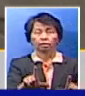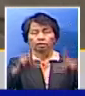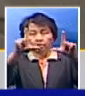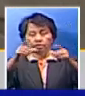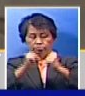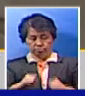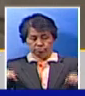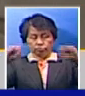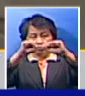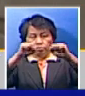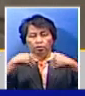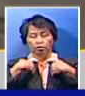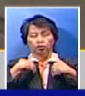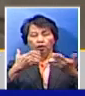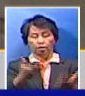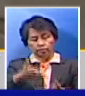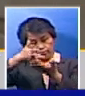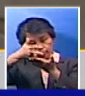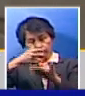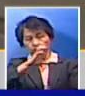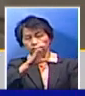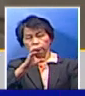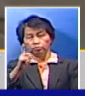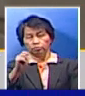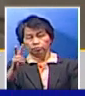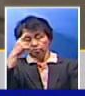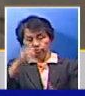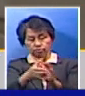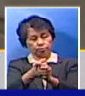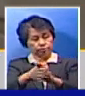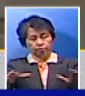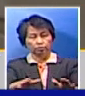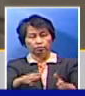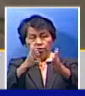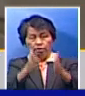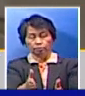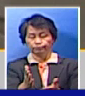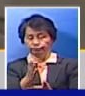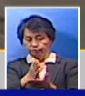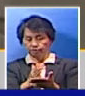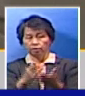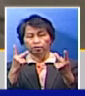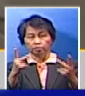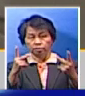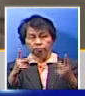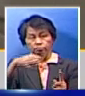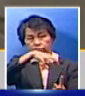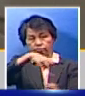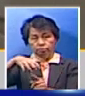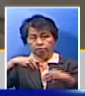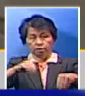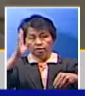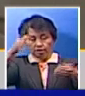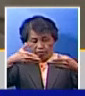surau, pusat jimat pelanggan dan juga kamera litar tertutup untuk keselamatan para pengguna MRT. Beberapa buah kedai atau kios niaga juga